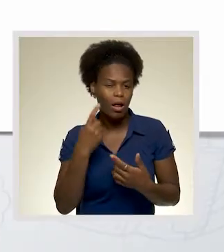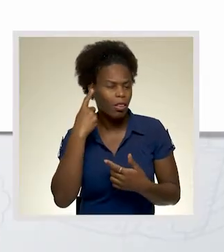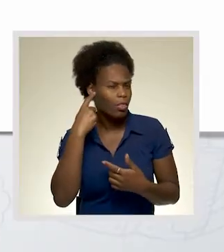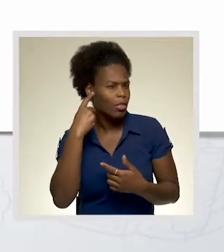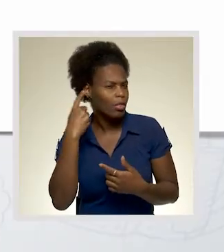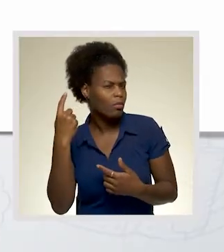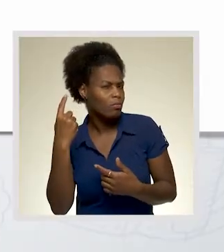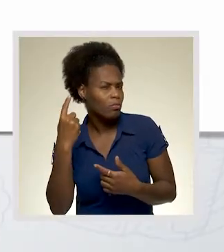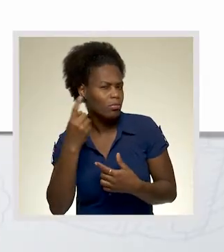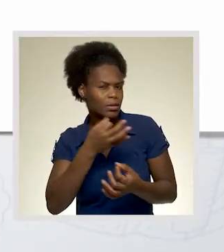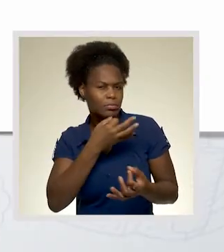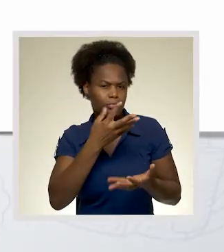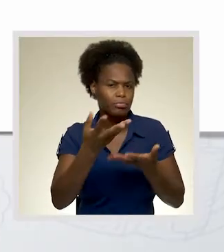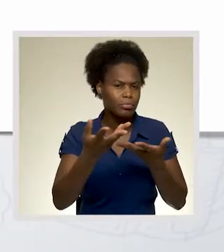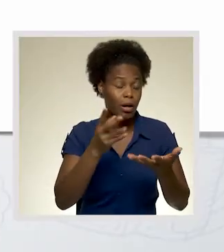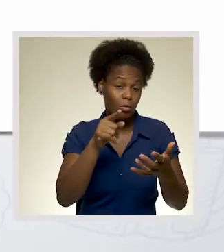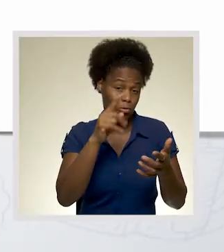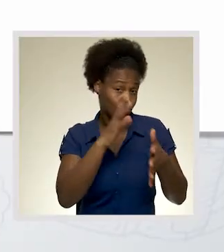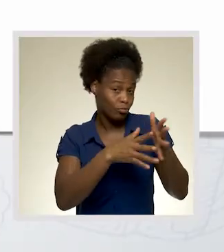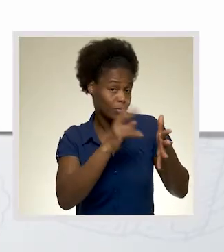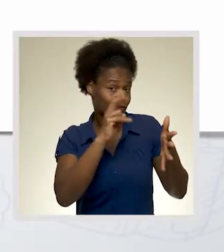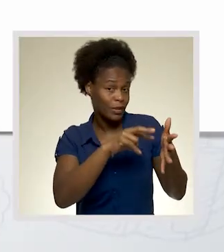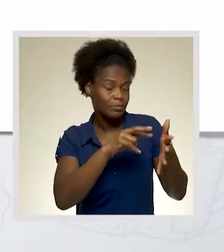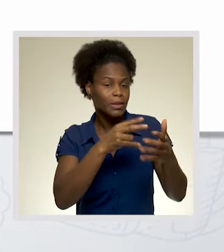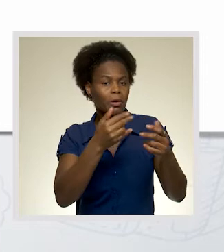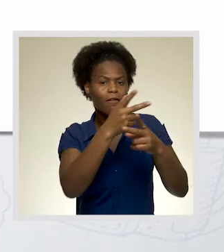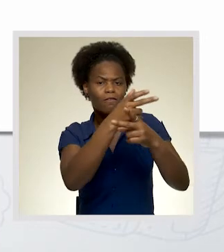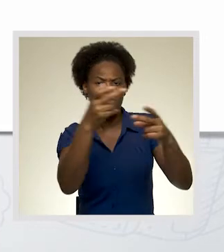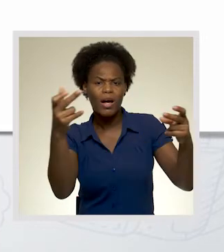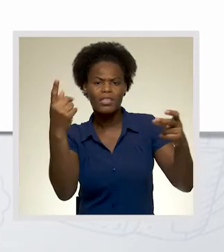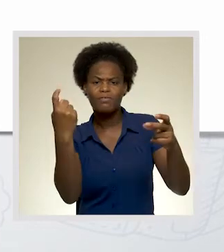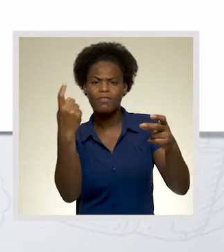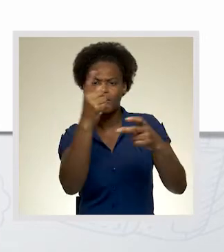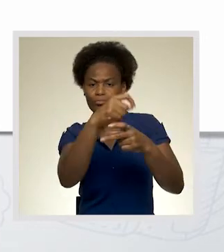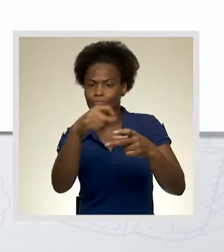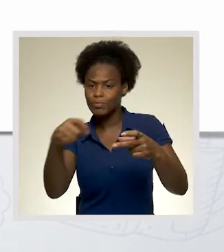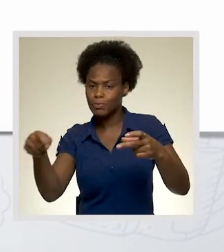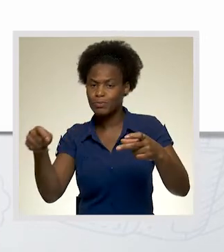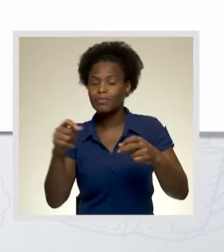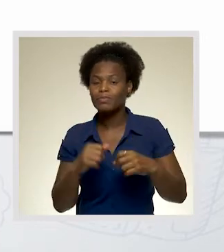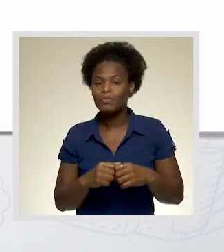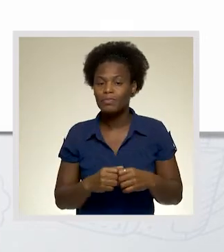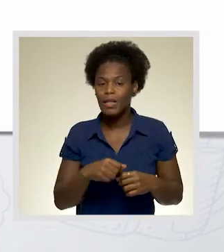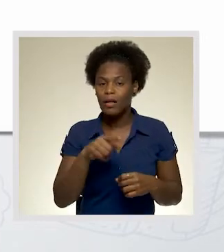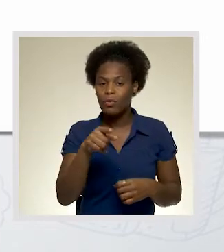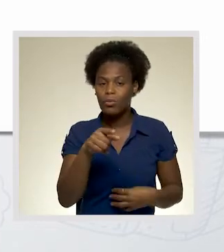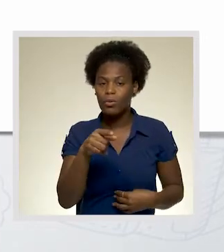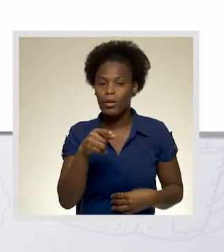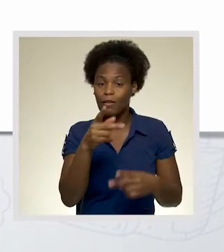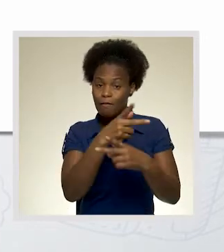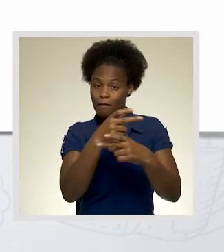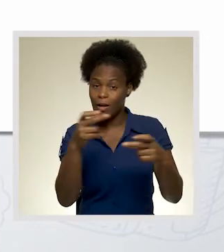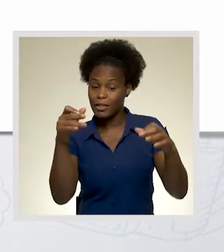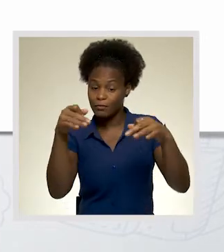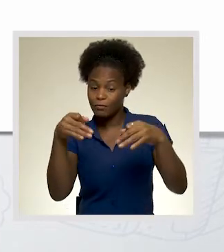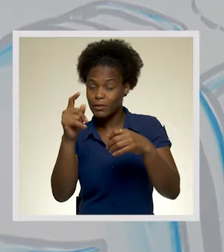Écoutez le dialogue et complétez les phrases suivantes. Vous allez terminer